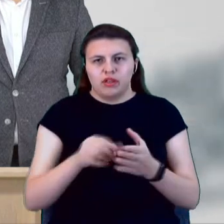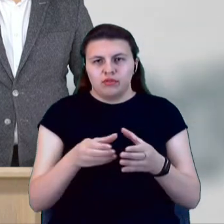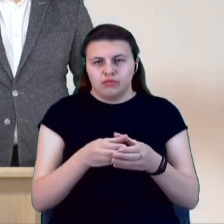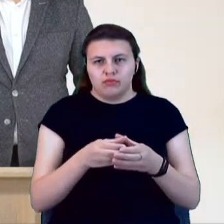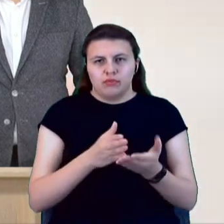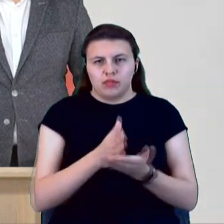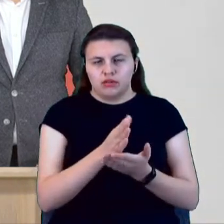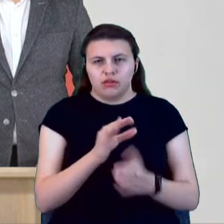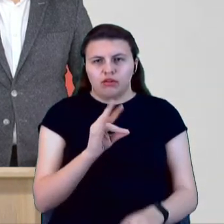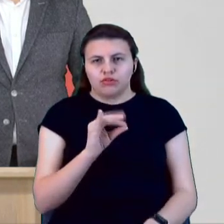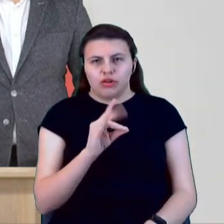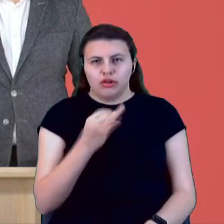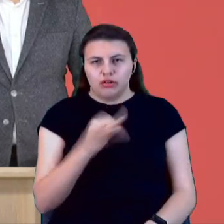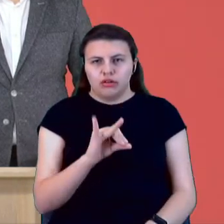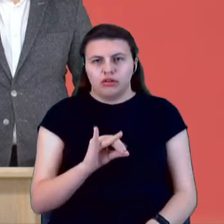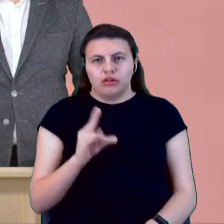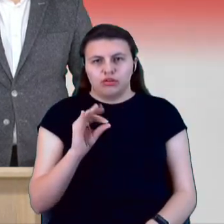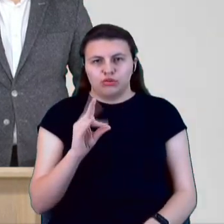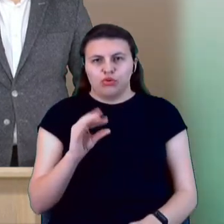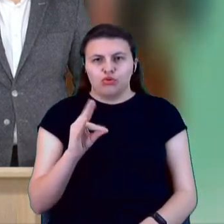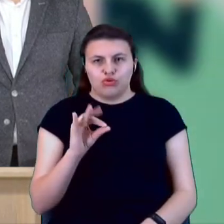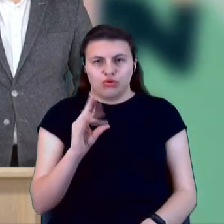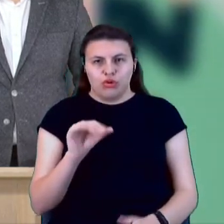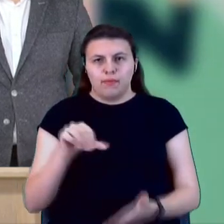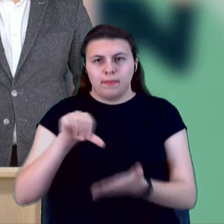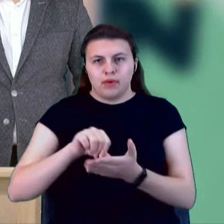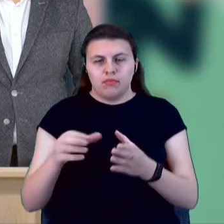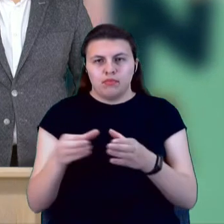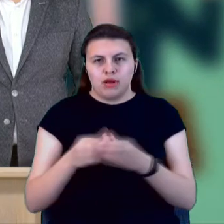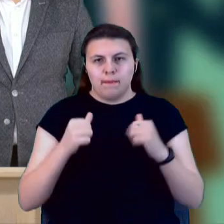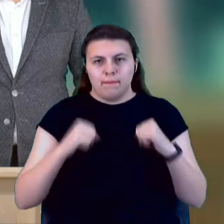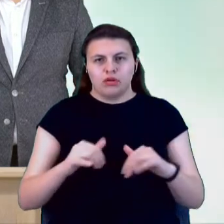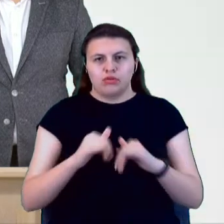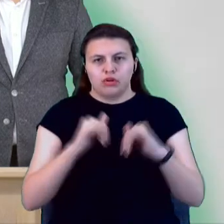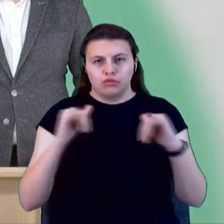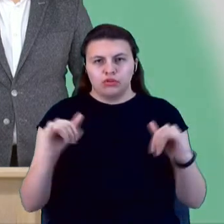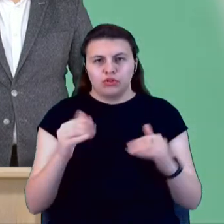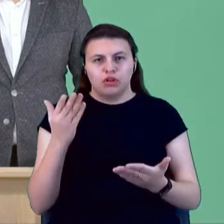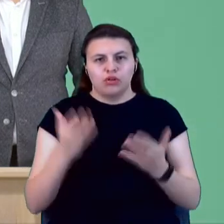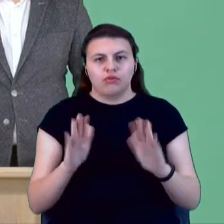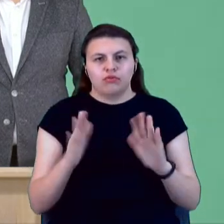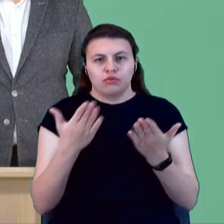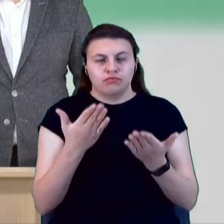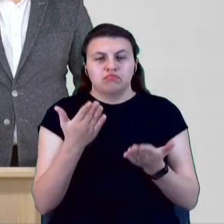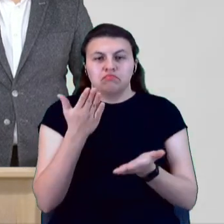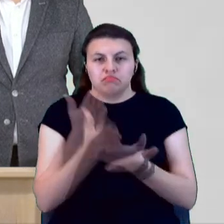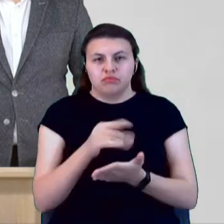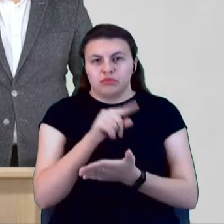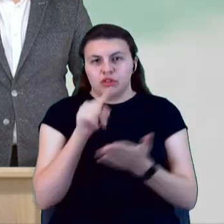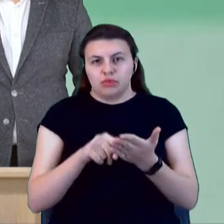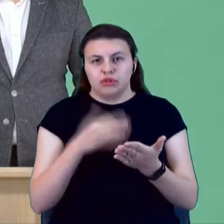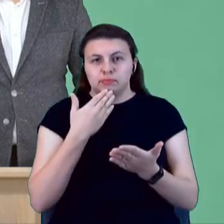Денис Ошурко, представник політичної партії «Партія миру та розвитку». Якщо ви раптово маєте до них запитання,